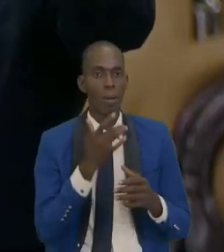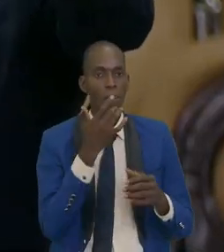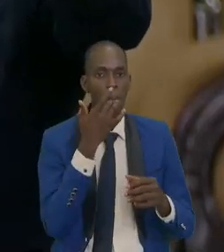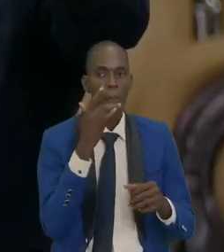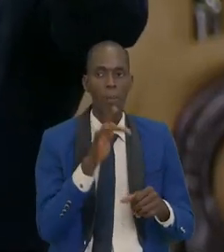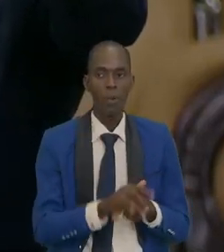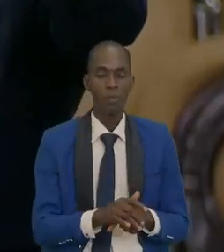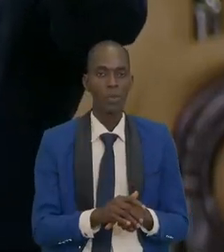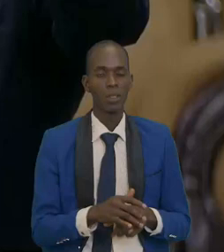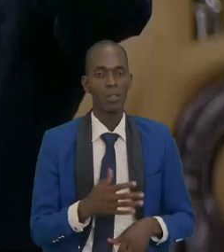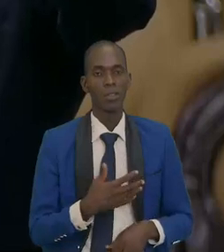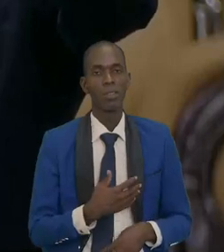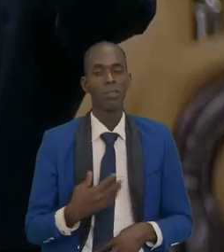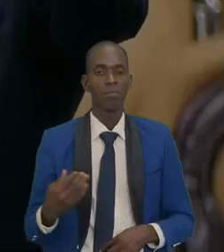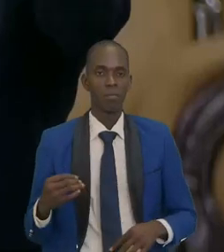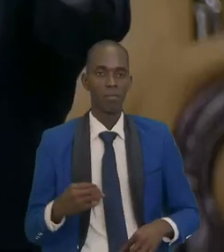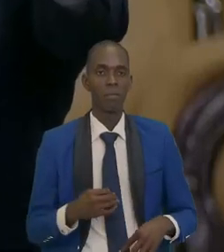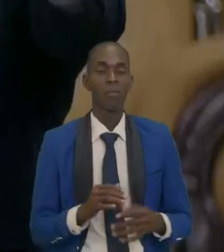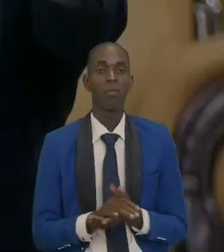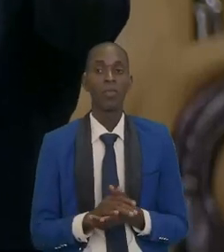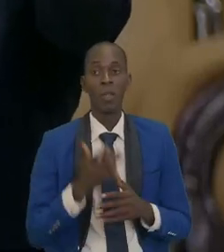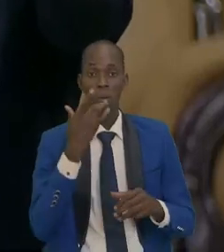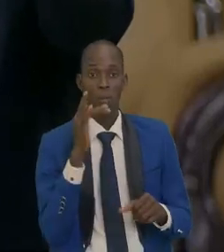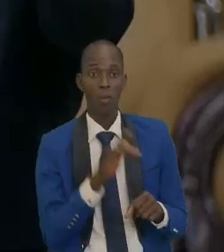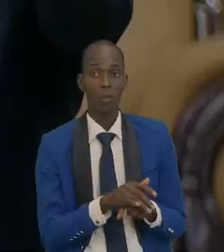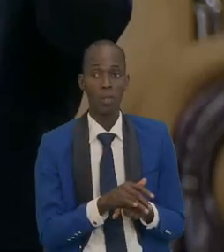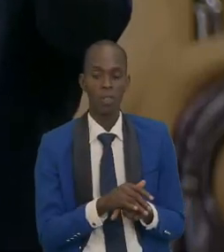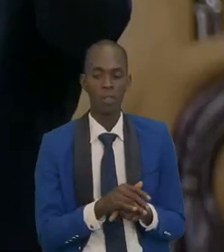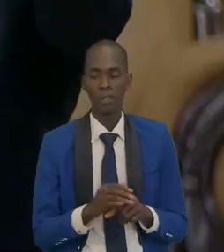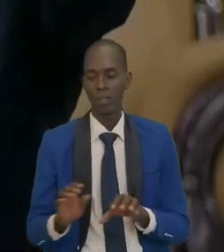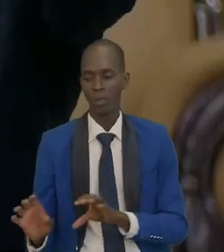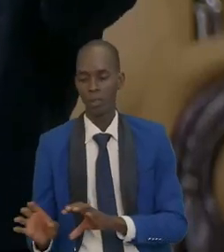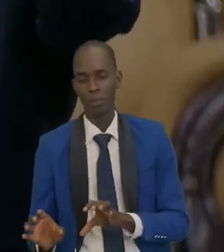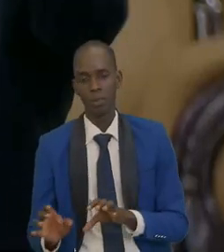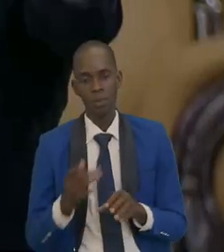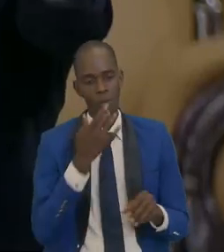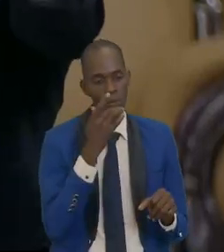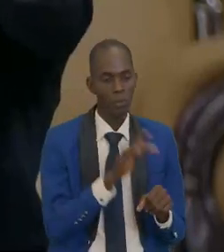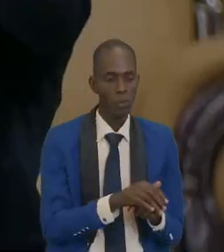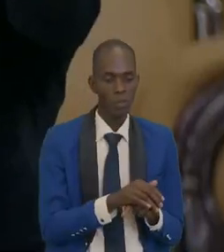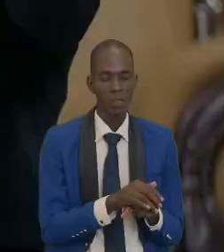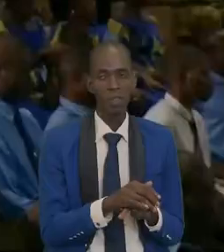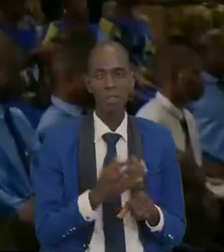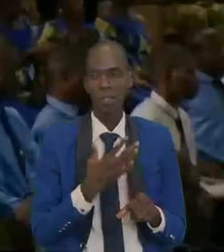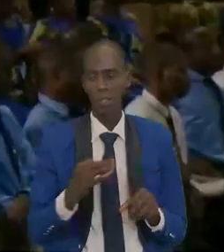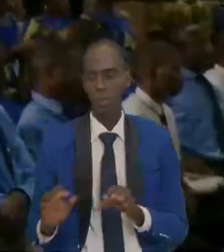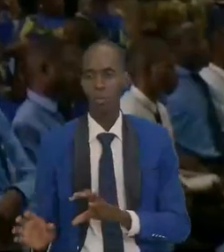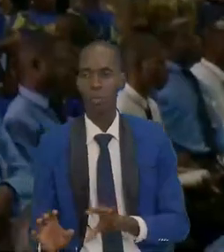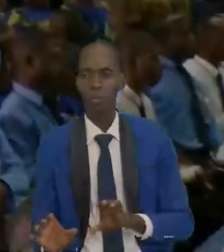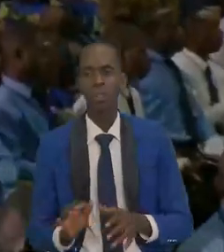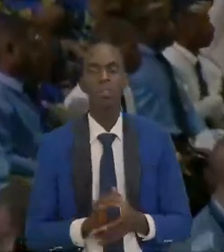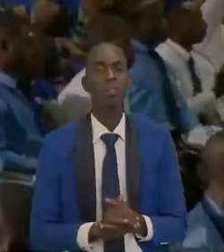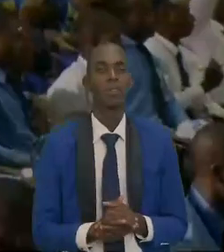La promesse et l'accomplissement. La promesse et l'accomplissement. La promesse et